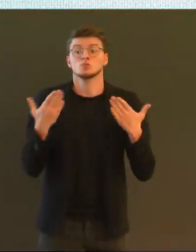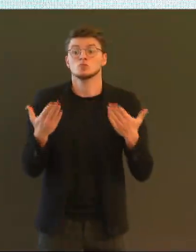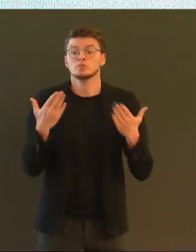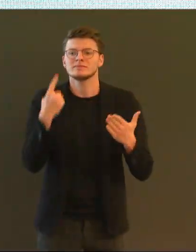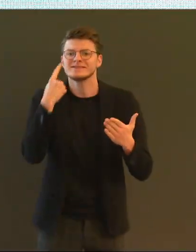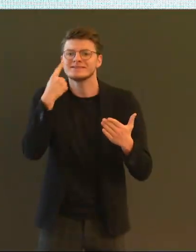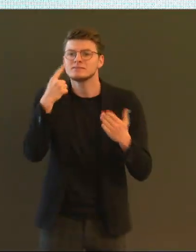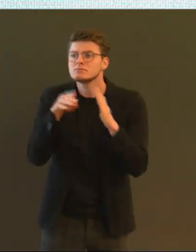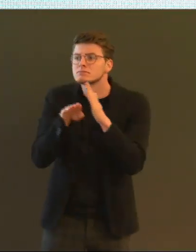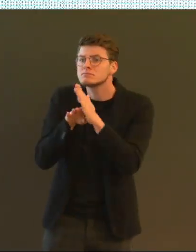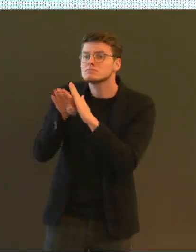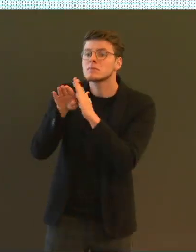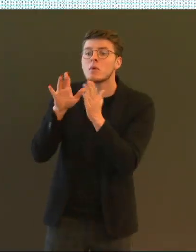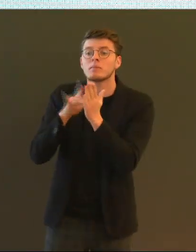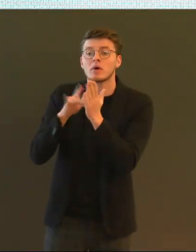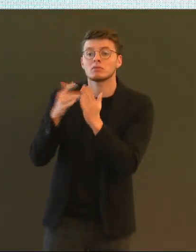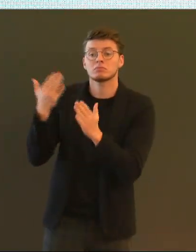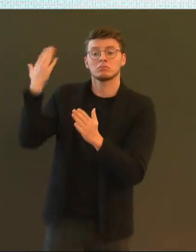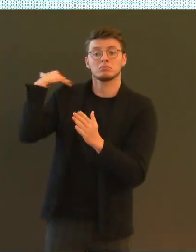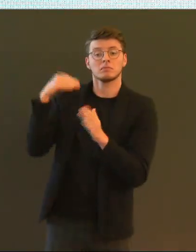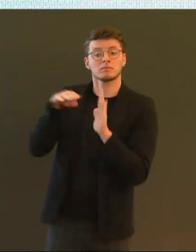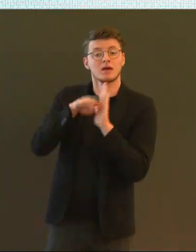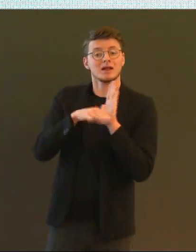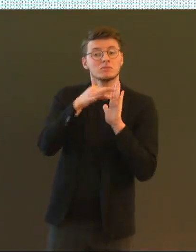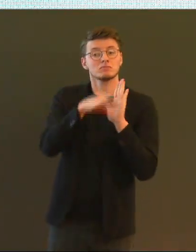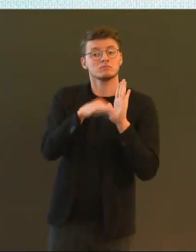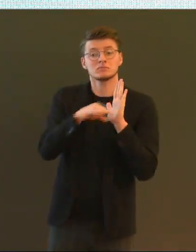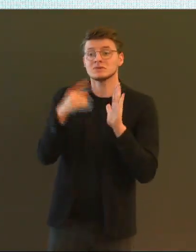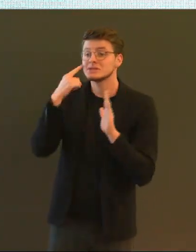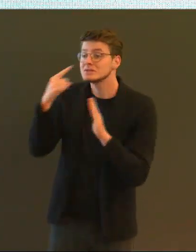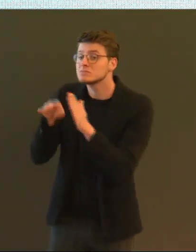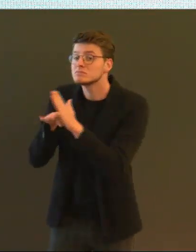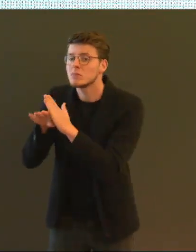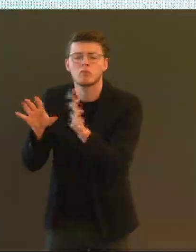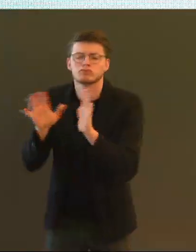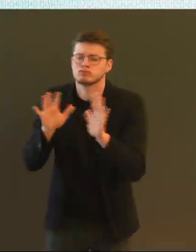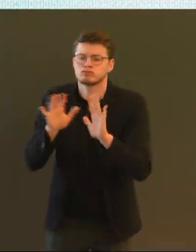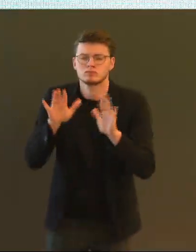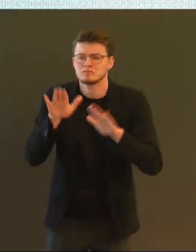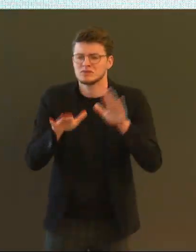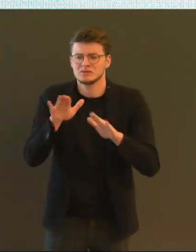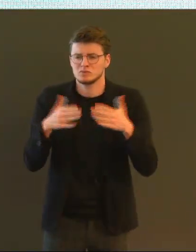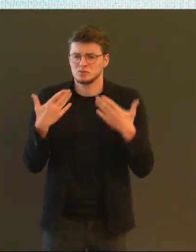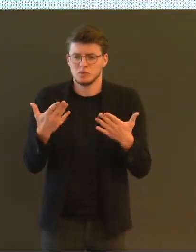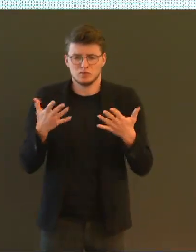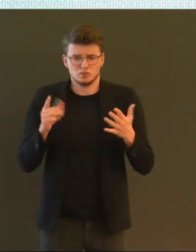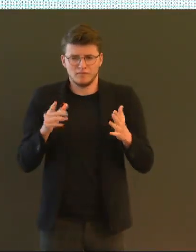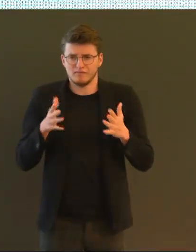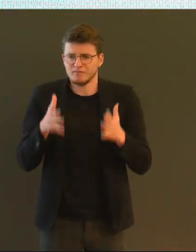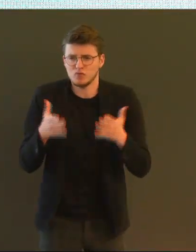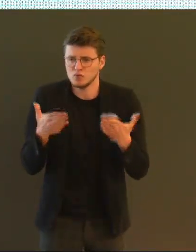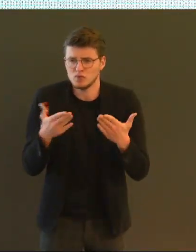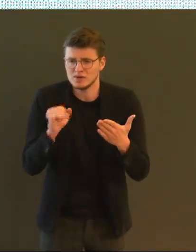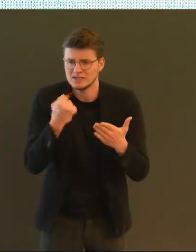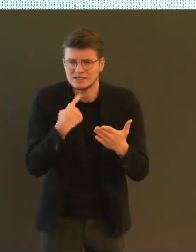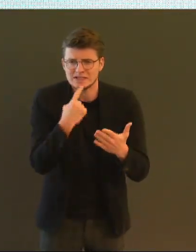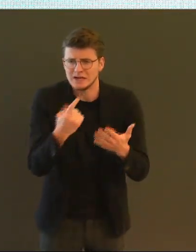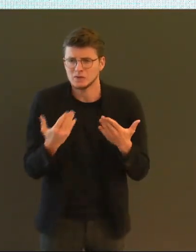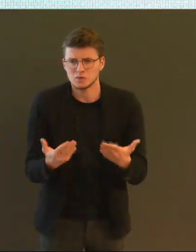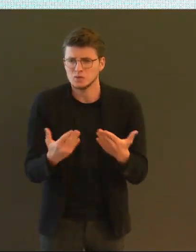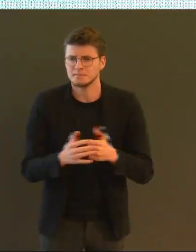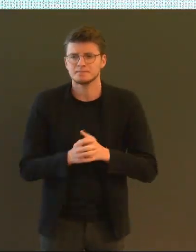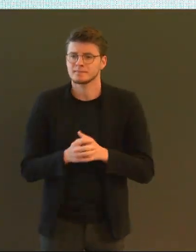effect van de versoepeling van de maatregelen. Het is misschien nog ook iets te vroeg om dat te kunnen opmerken. Het aantal hospitalisaties